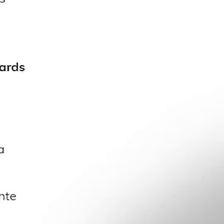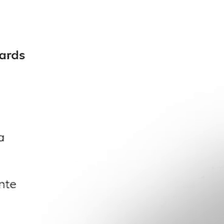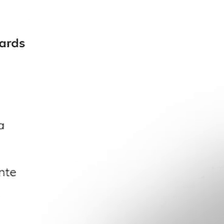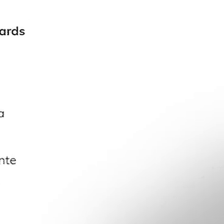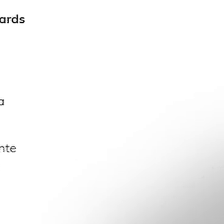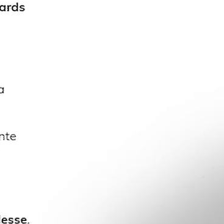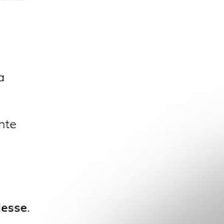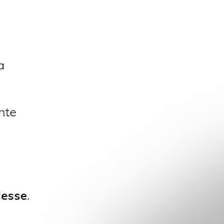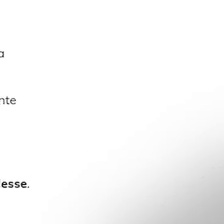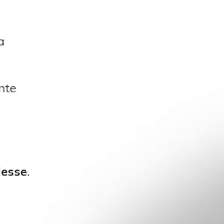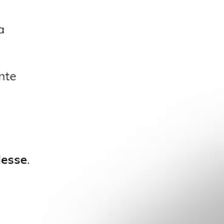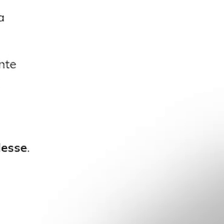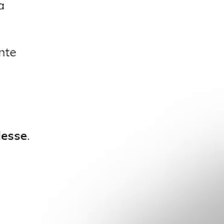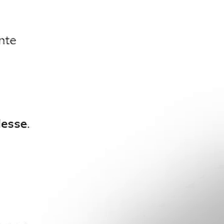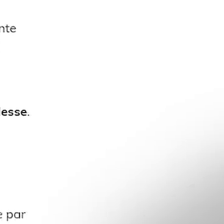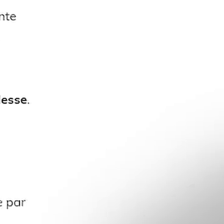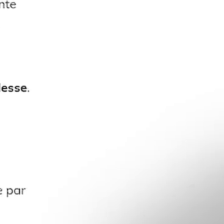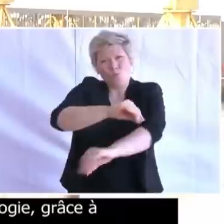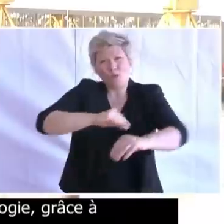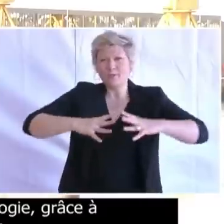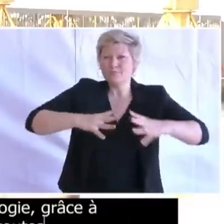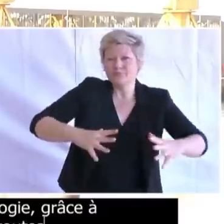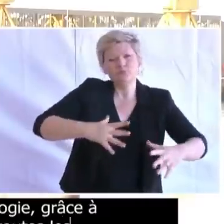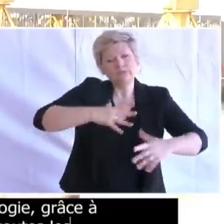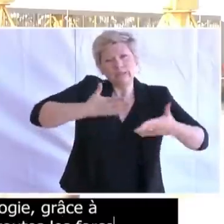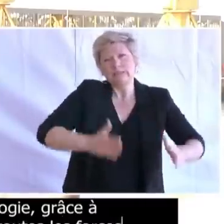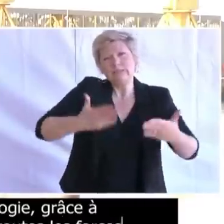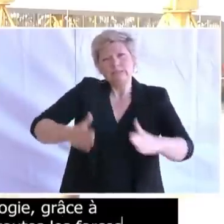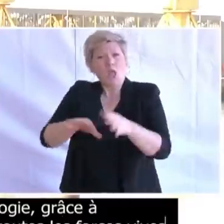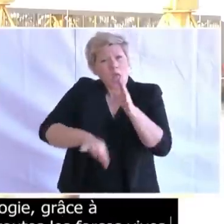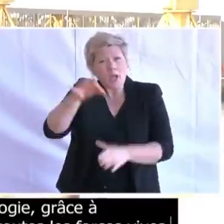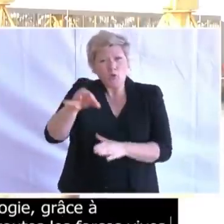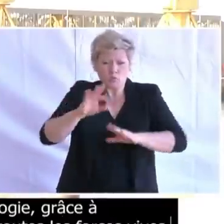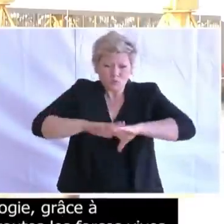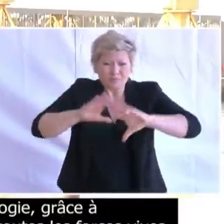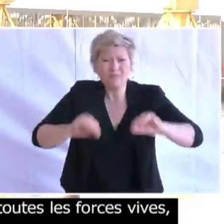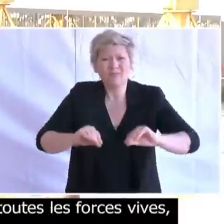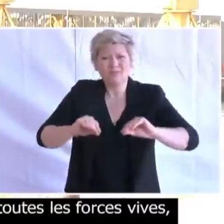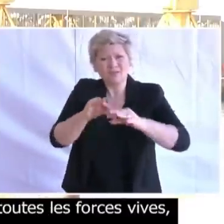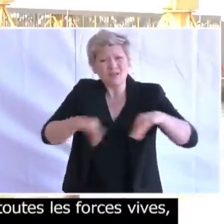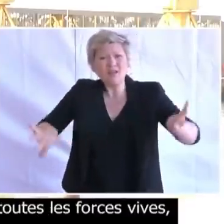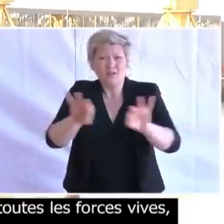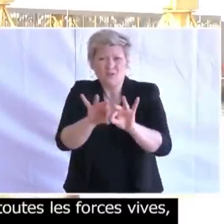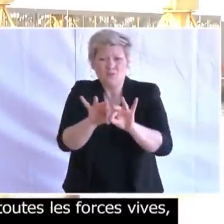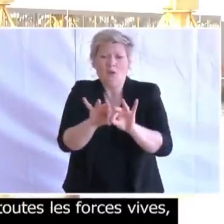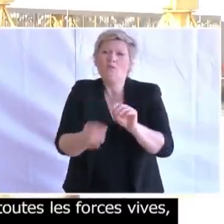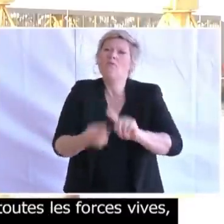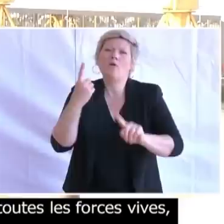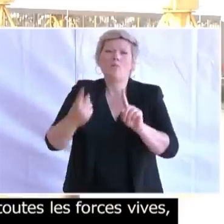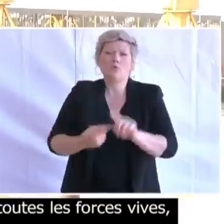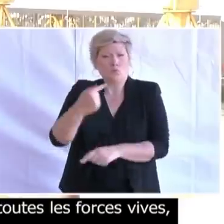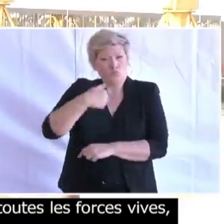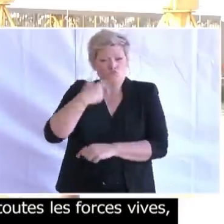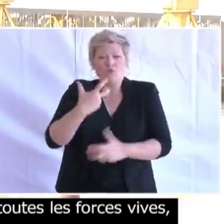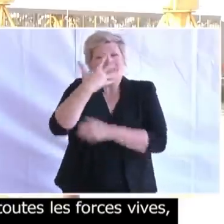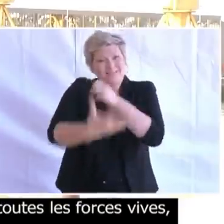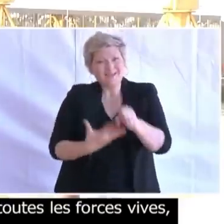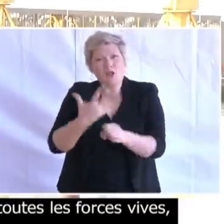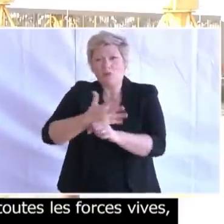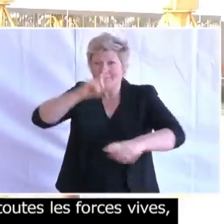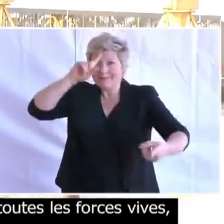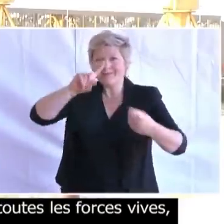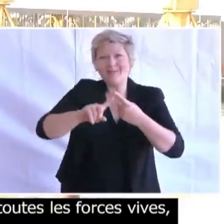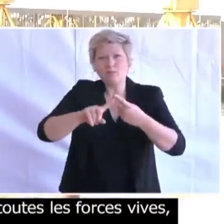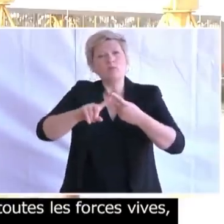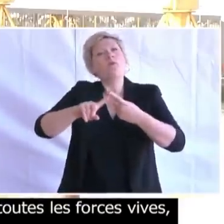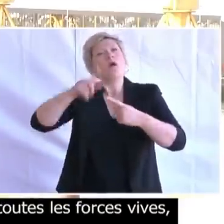d'économie, parce que pour le coup, on est au cœur de l'économie sociale et solidaire. Oui, mon quinquennat sera celui de l'aboutissement d'une république décentralisée, plus près